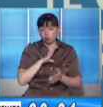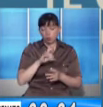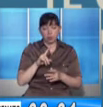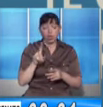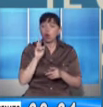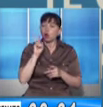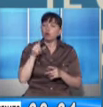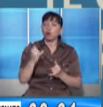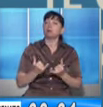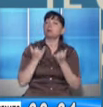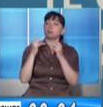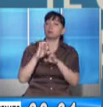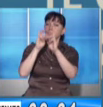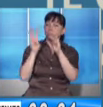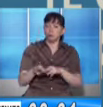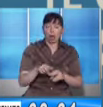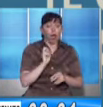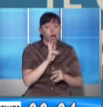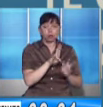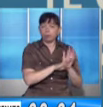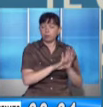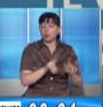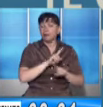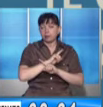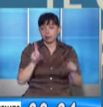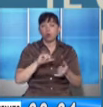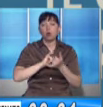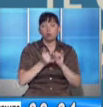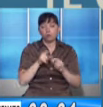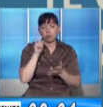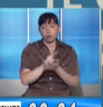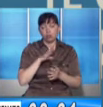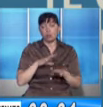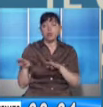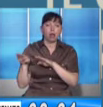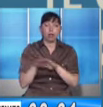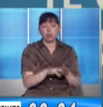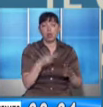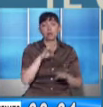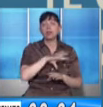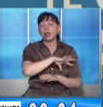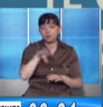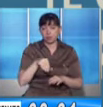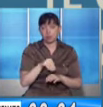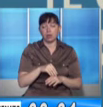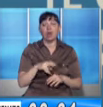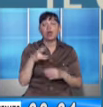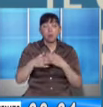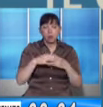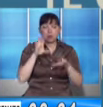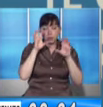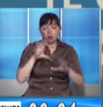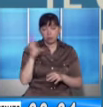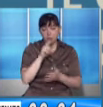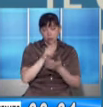avem categorii privilegiate care să beneficieze de alte condiții mai bune decât restul cetățenilor. Toți trebuie să fie egali în fața legii,